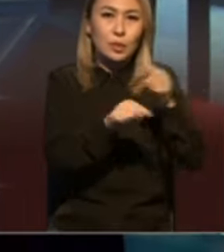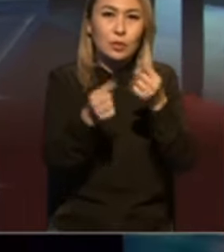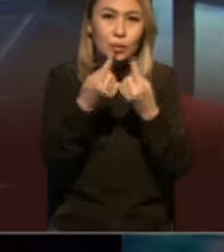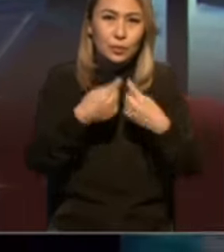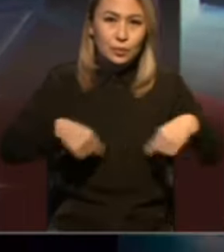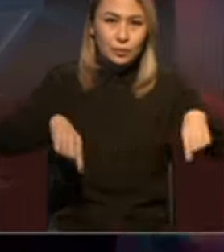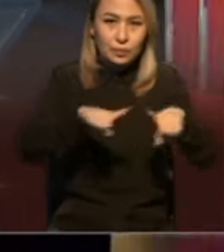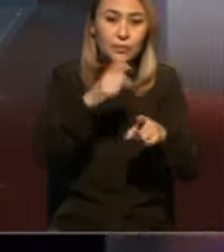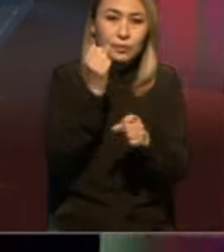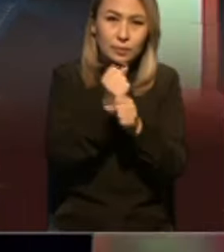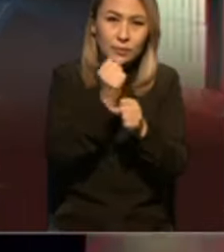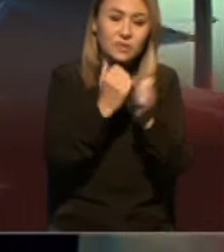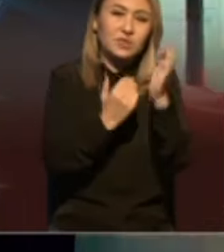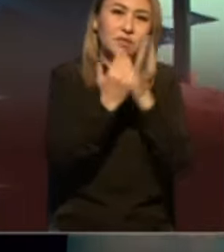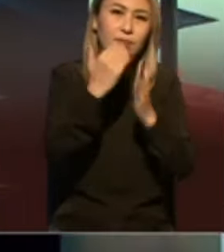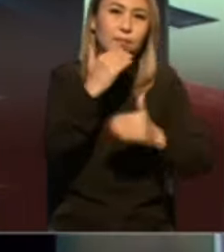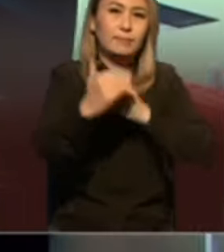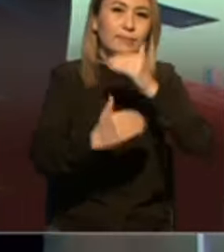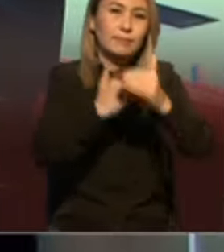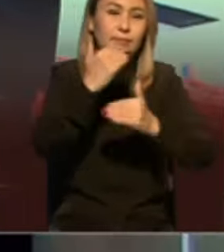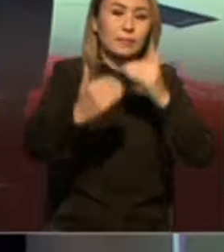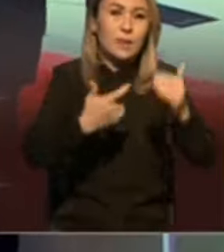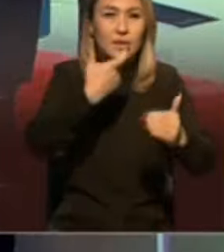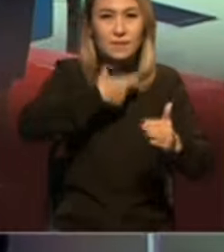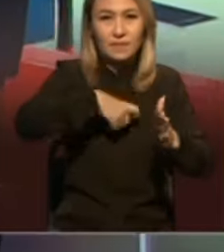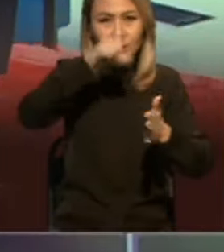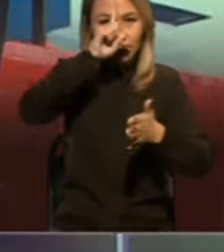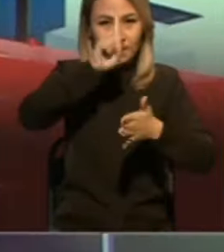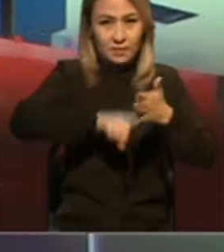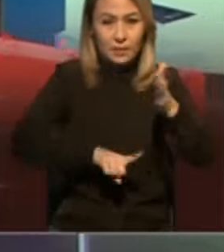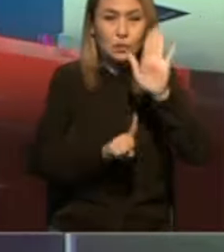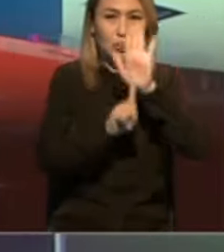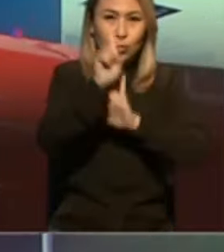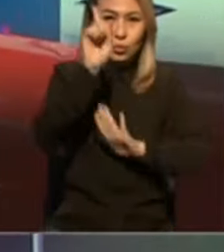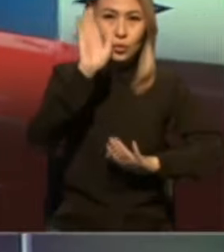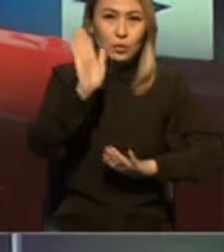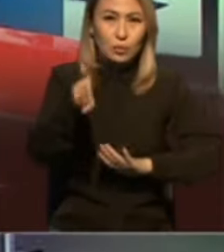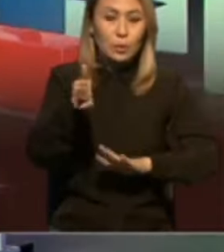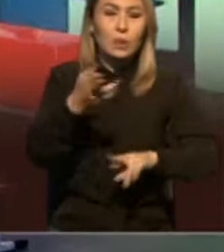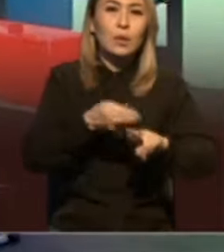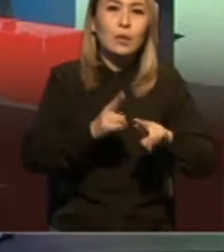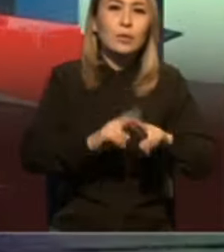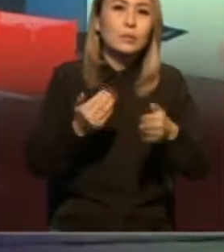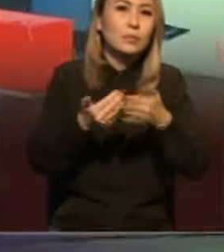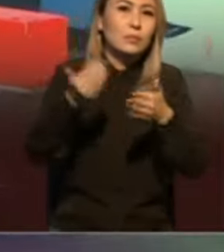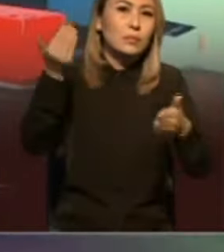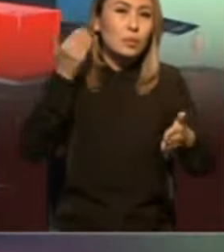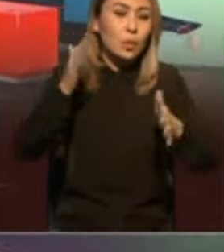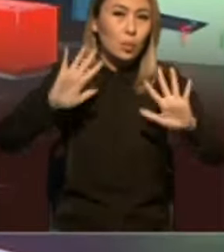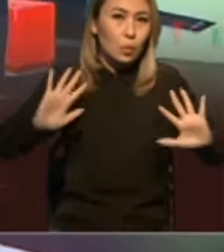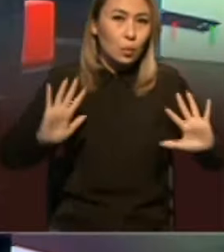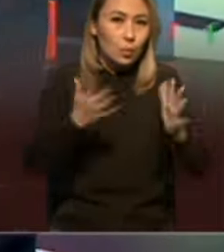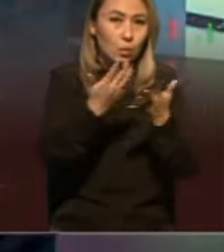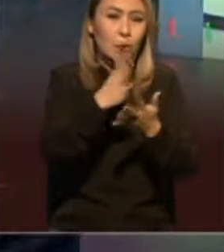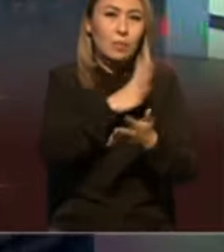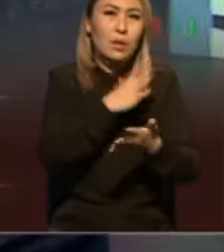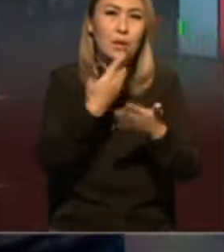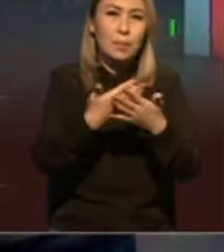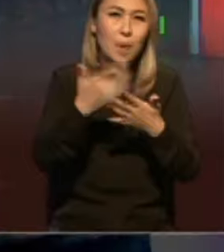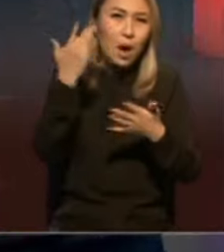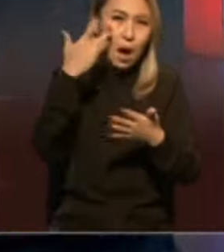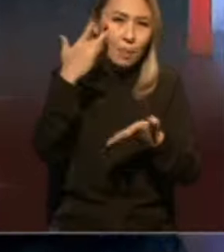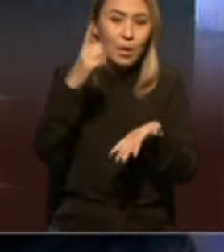осының арқасында жоғарғы белестерге жететін өзі сенімдігі арта бастайтын біз көріп отырмыз. Бұрындығы жағдайларда, мысалы, Америка Құрама Штаты